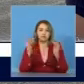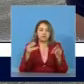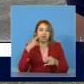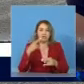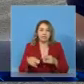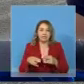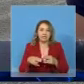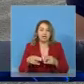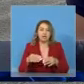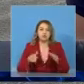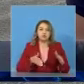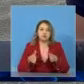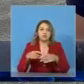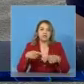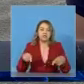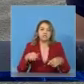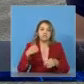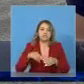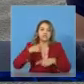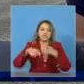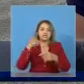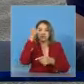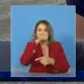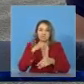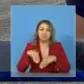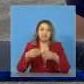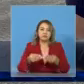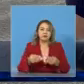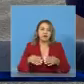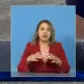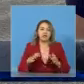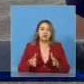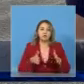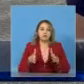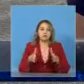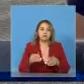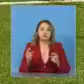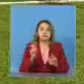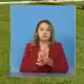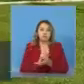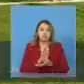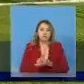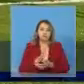аяқтадық. Жолдың қалған бөліктерін келесі жылы тапсырамыз. Ал көпір жарықтандырылып, қажетті жол белгілері қойылады.